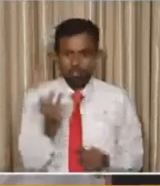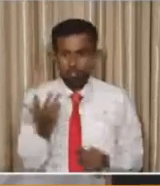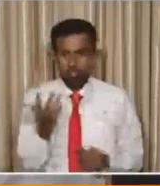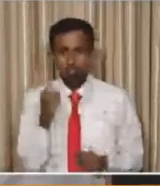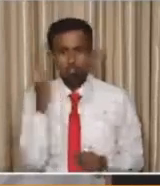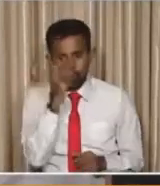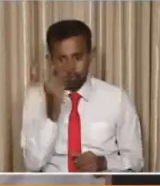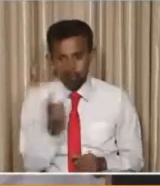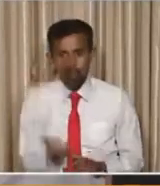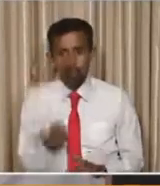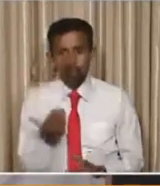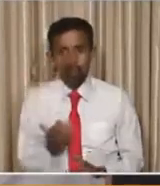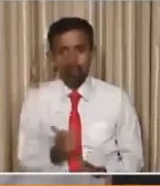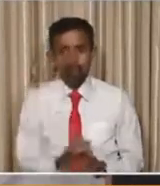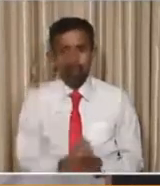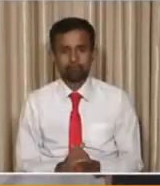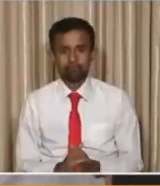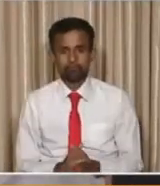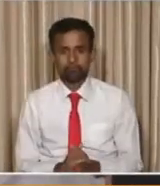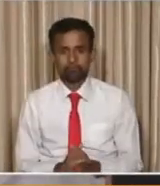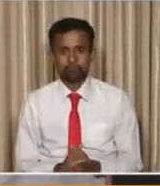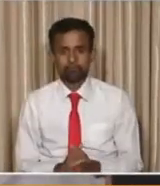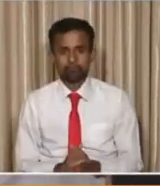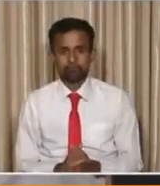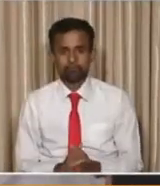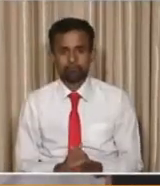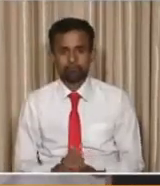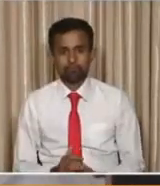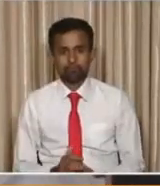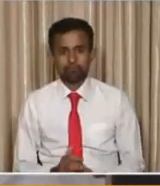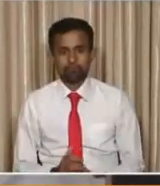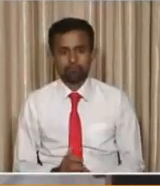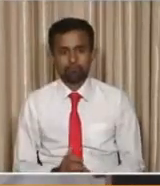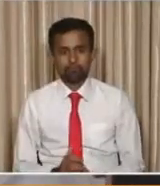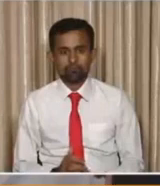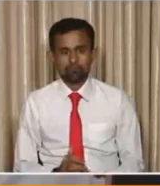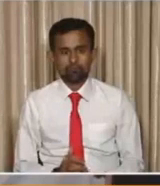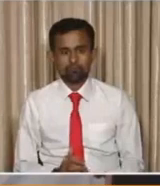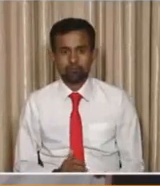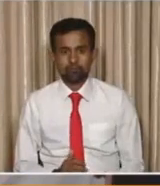බලන්න පුළුවන් අනේ